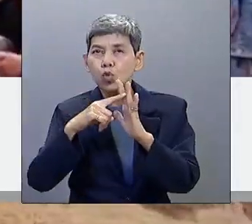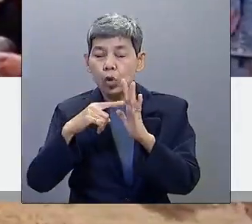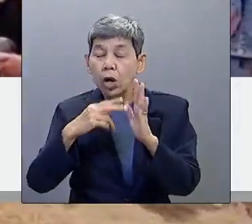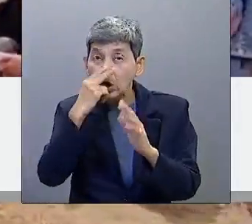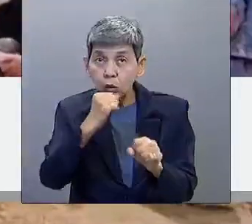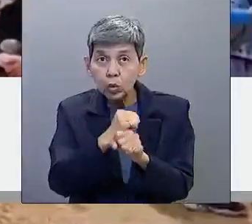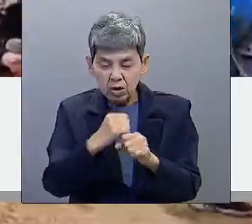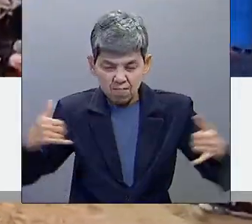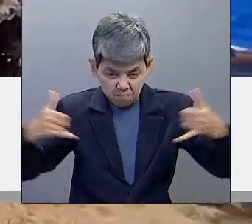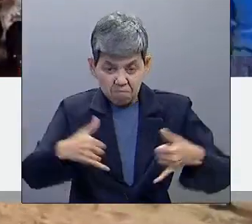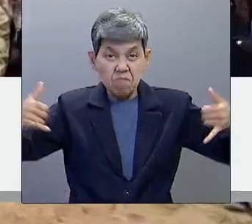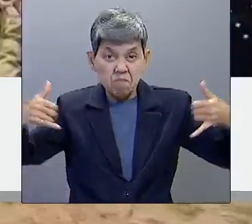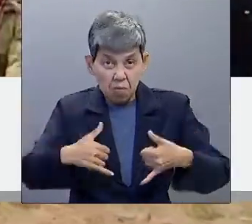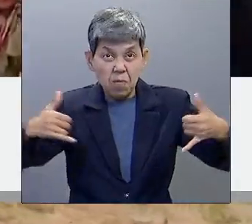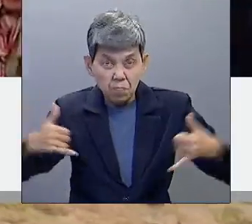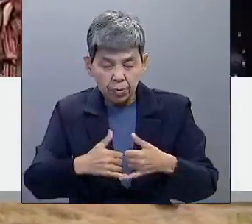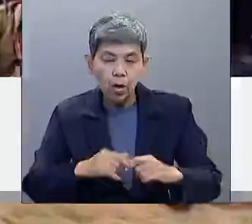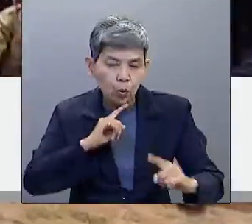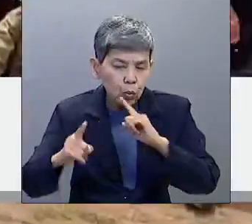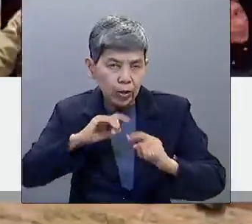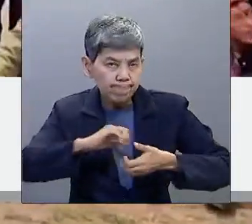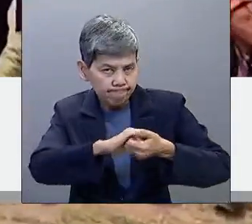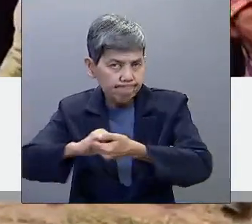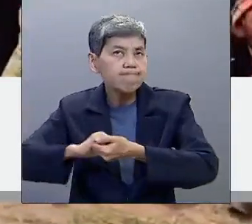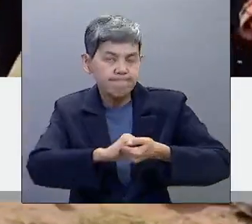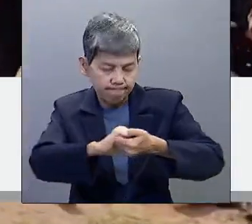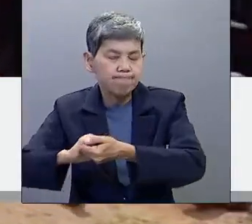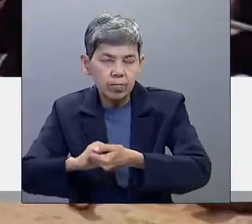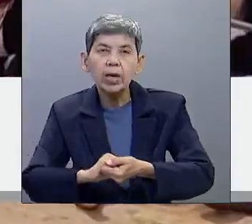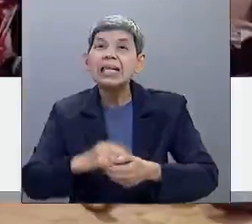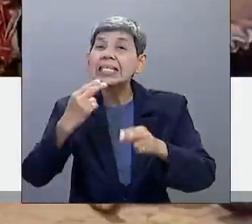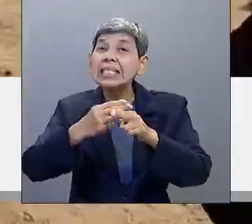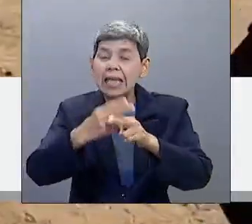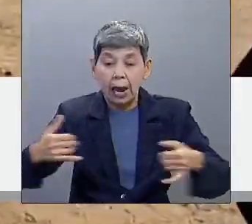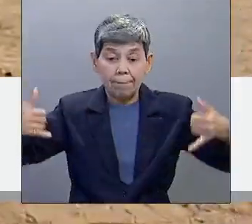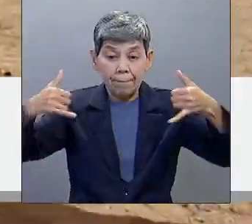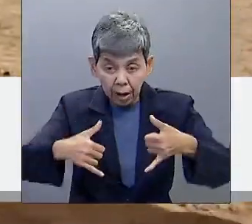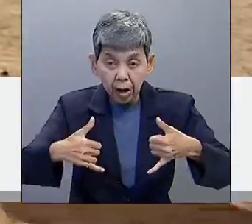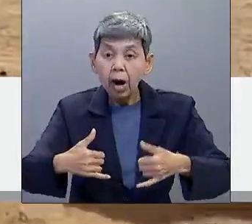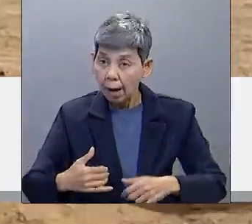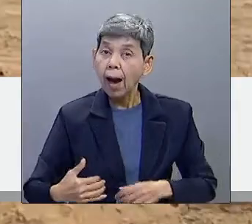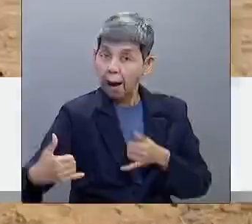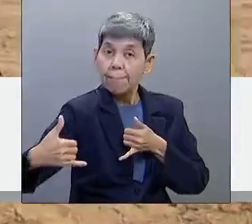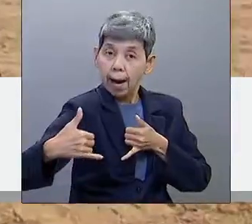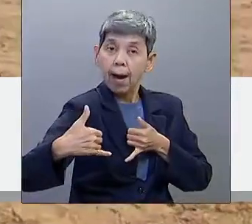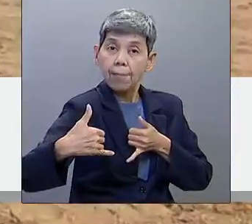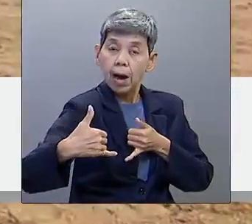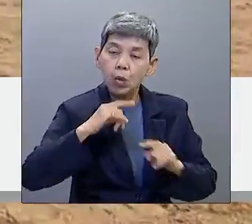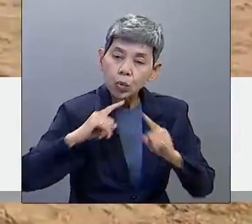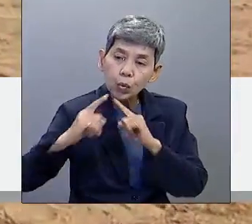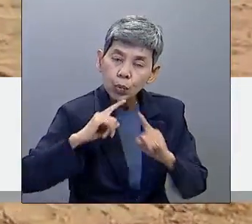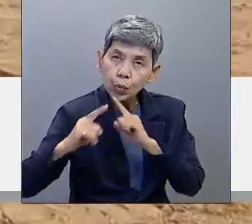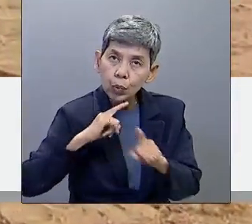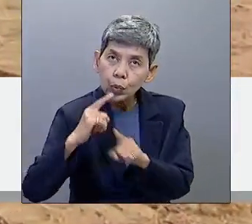แปลว่าสู้นาครีแปลว่าข้อตกลงร่วมกันค่ะทำให้ชื่อของงานก็หมายถึงการท้าดวลเพื่อหาข้อตกลงในก